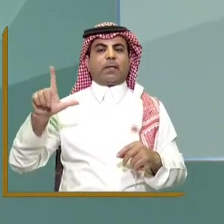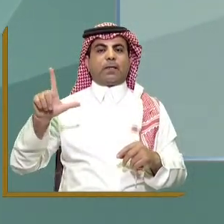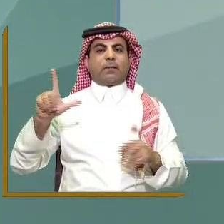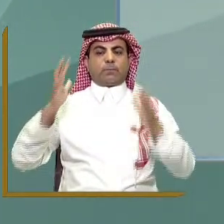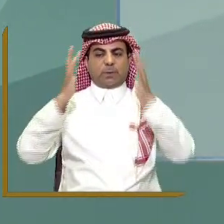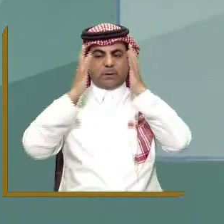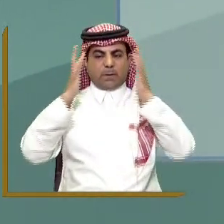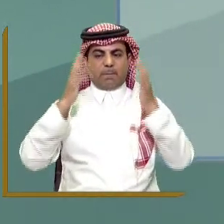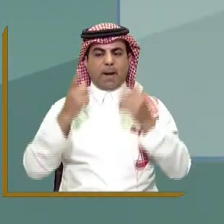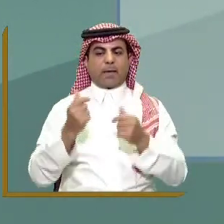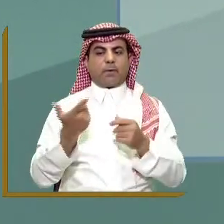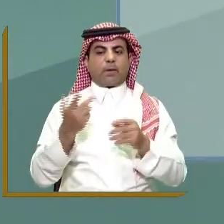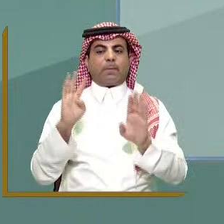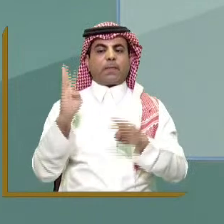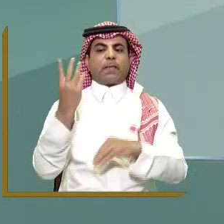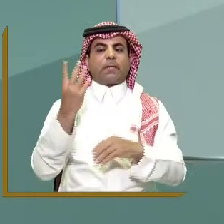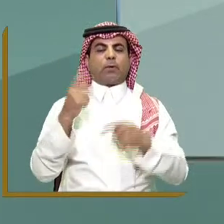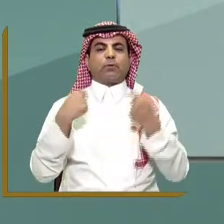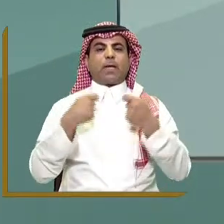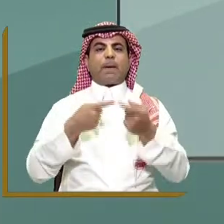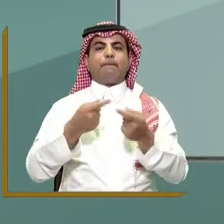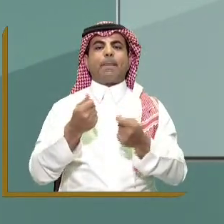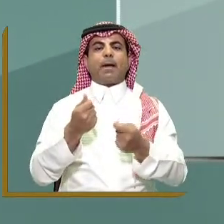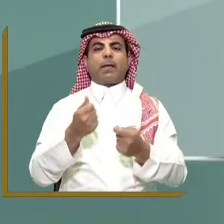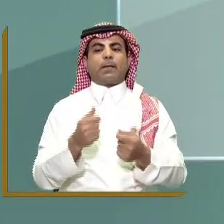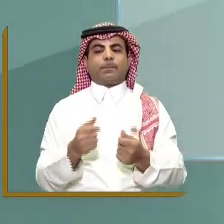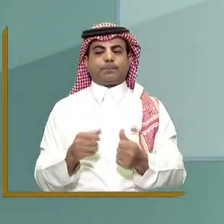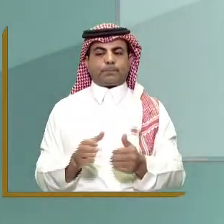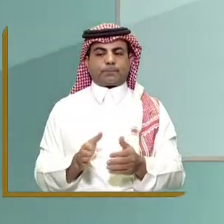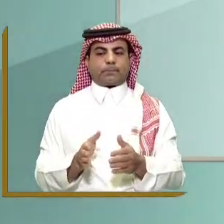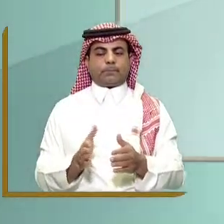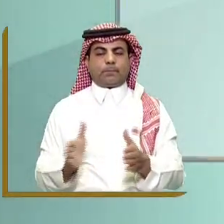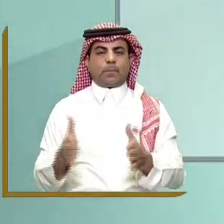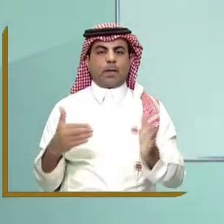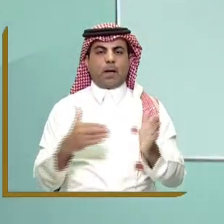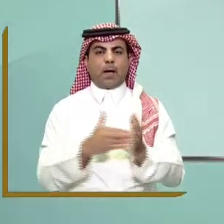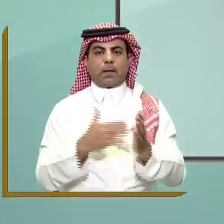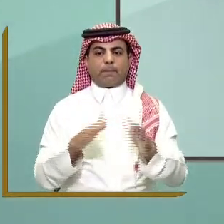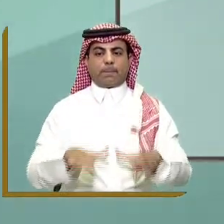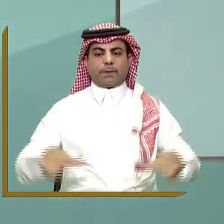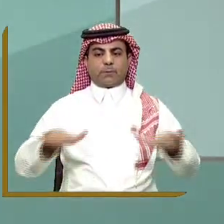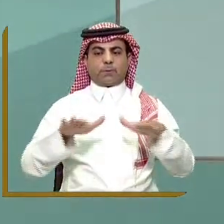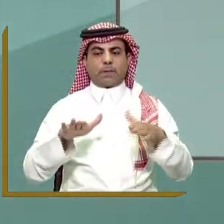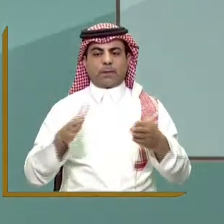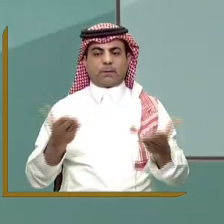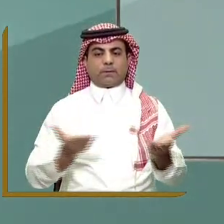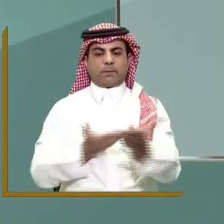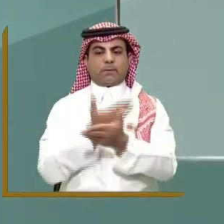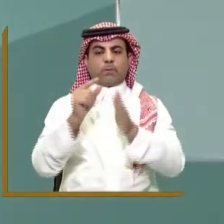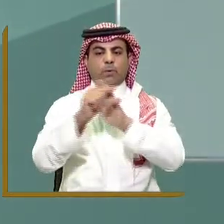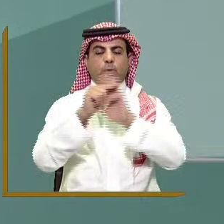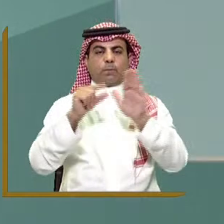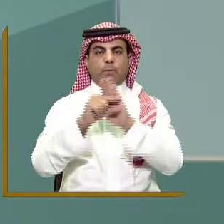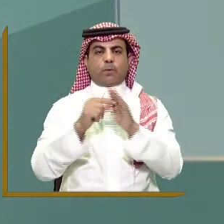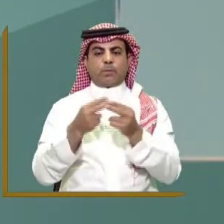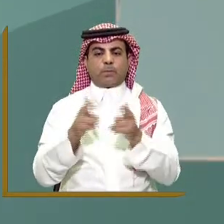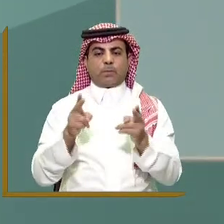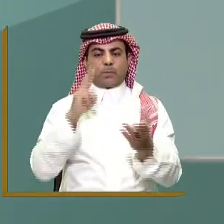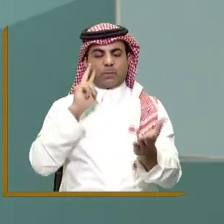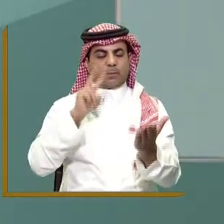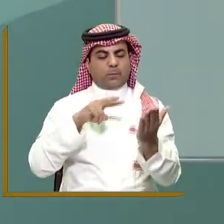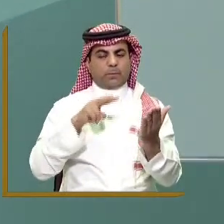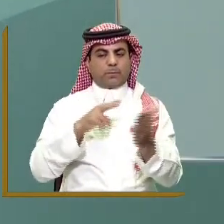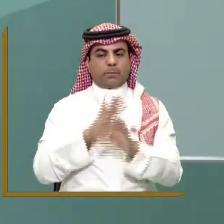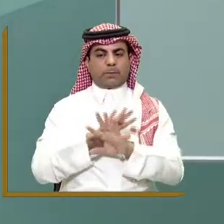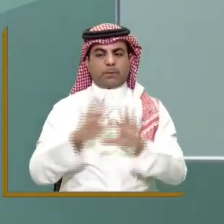بن أحمد العقيلي لوظيفة مستشار مالي بالمرتبة 14 في وزارة المالية. واطلع مجلس الوزراء على الموضوعات